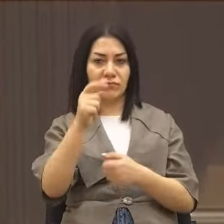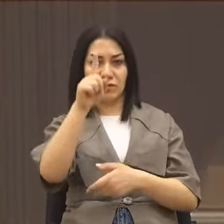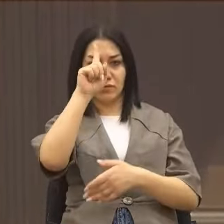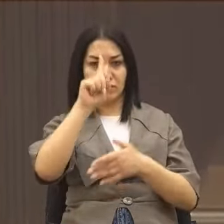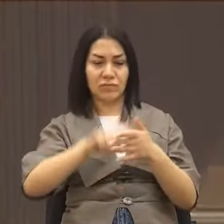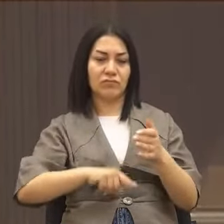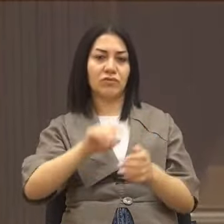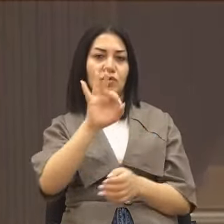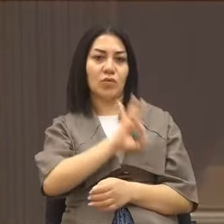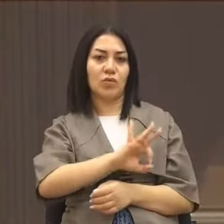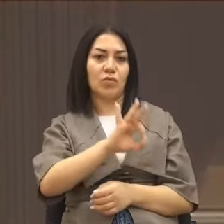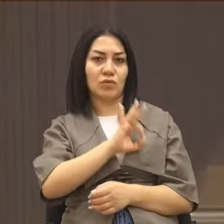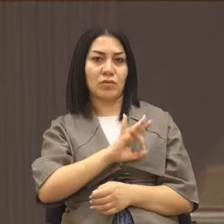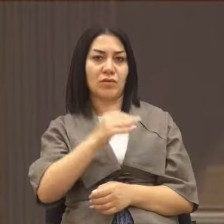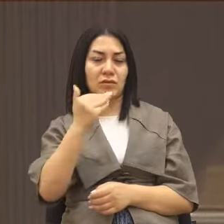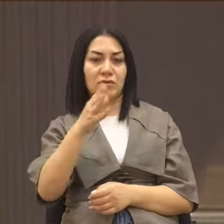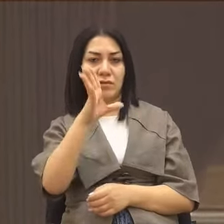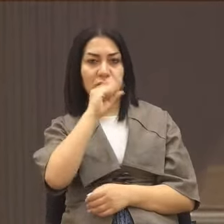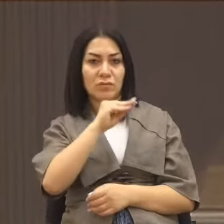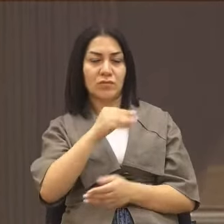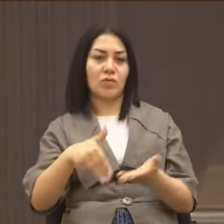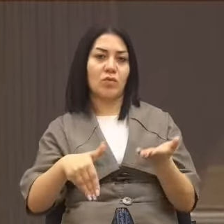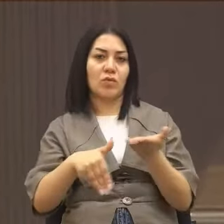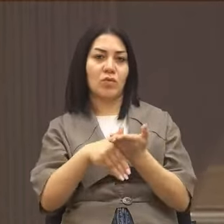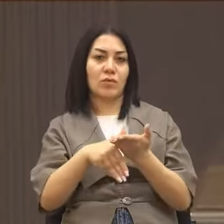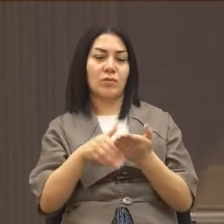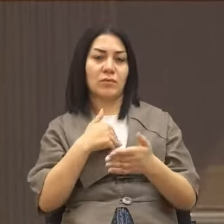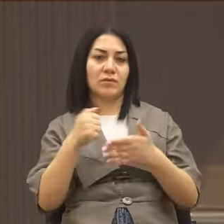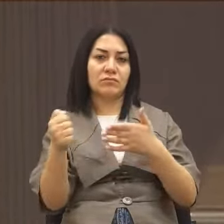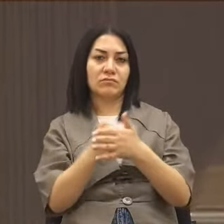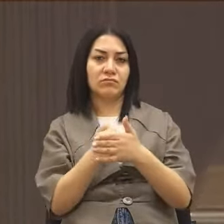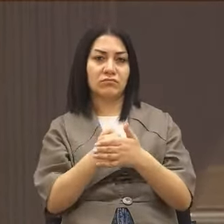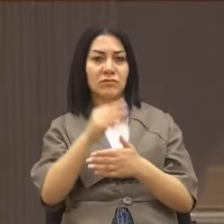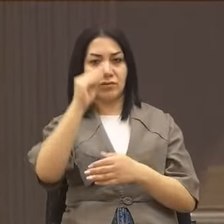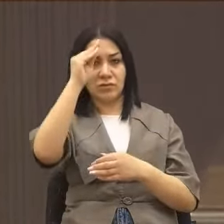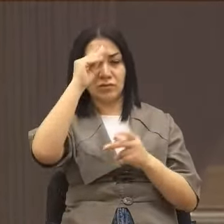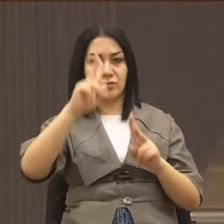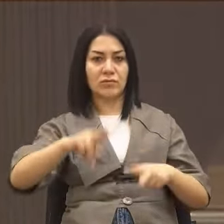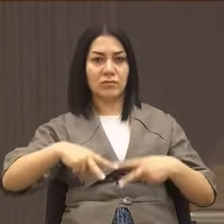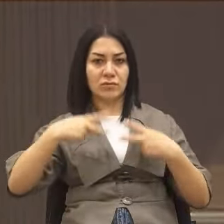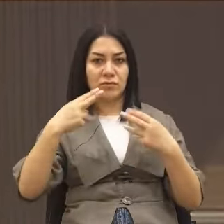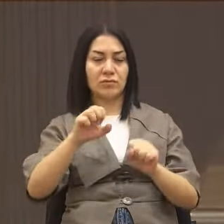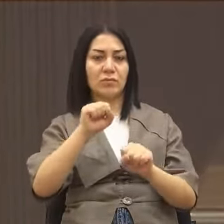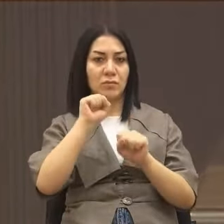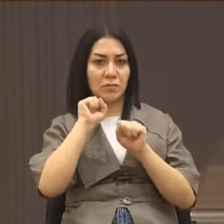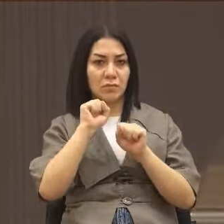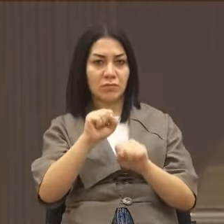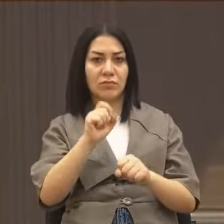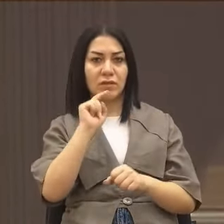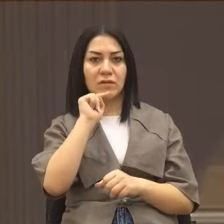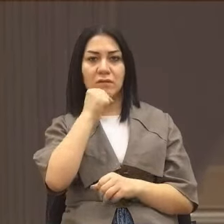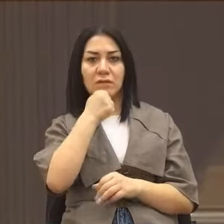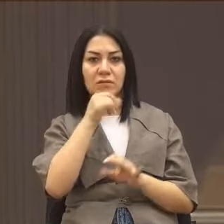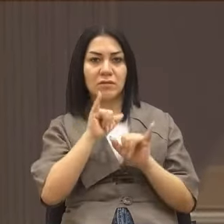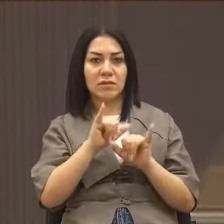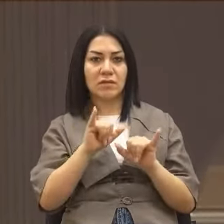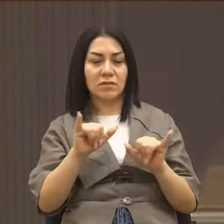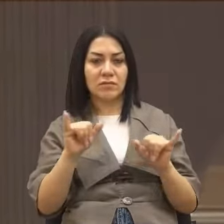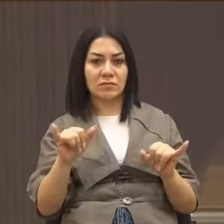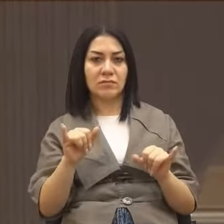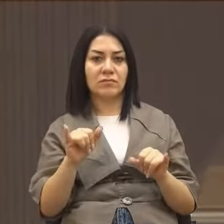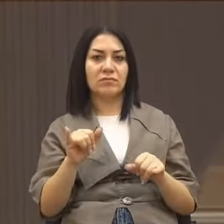ներուժը կօգտագործի նպաստելու մեր պայքարին, հանուն մեր ընդհանուր արժեքների պաշտպանման, մեր տնտեսության